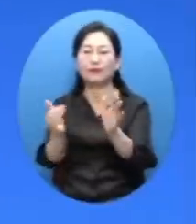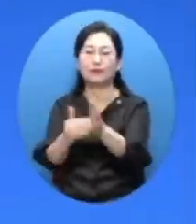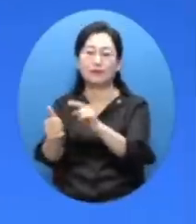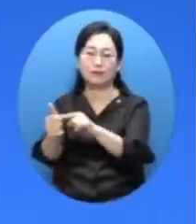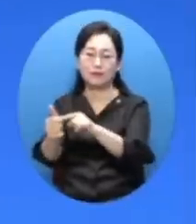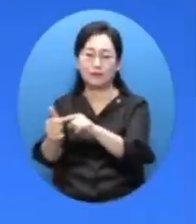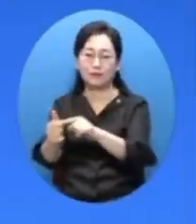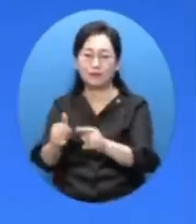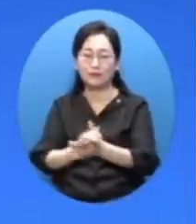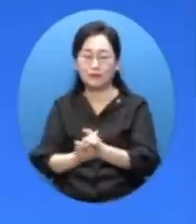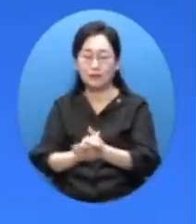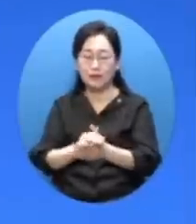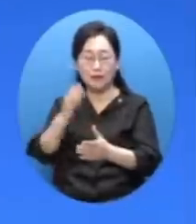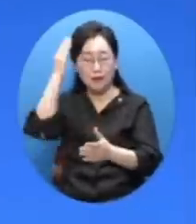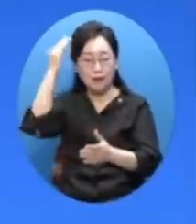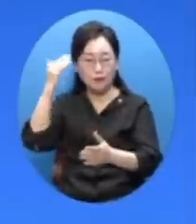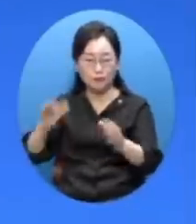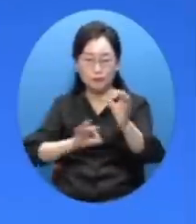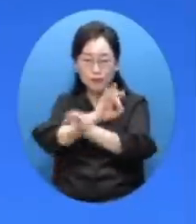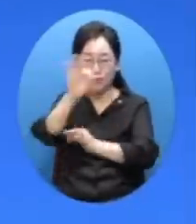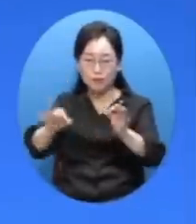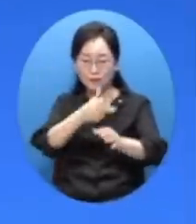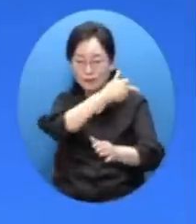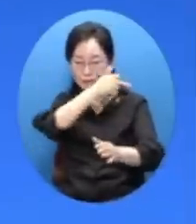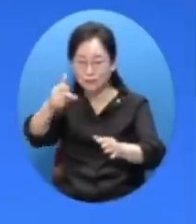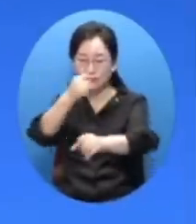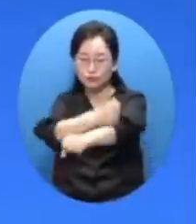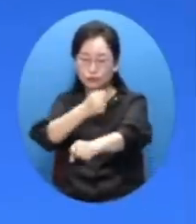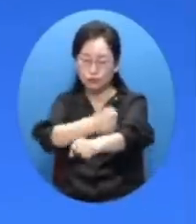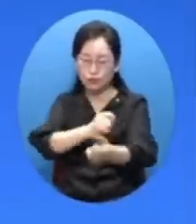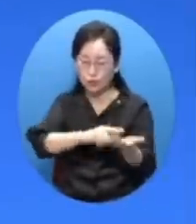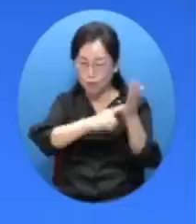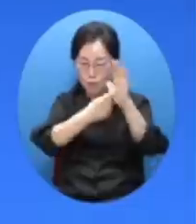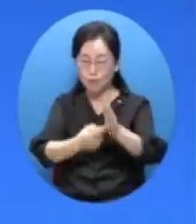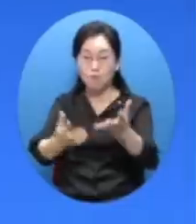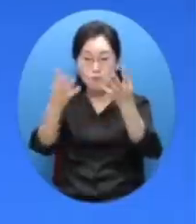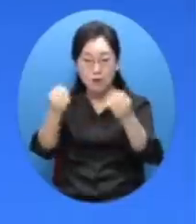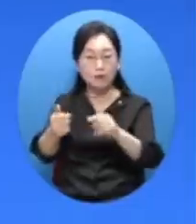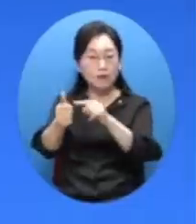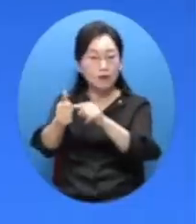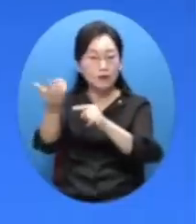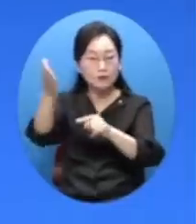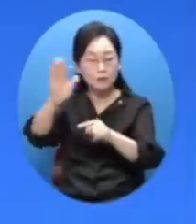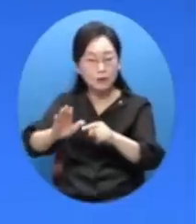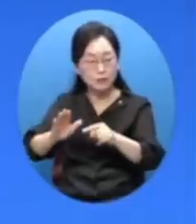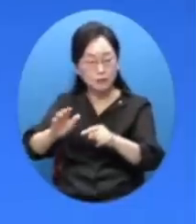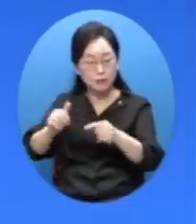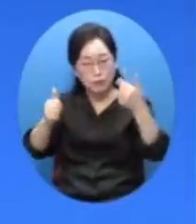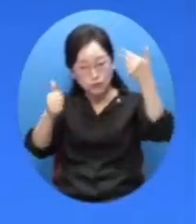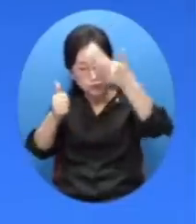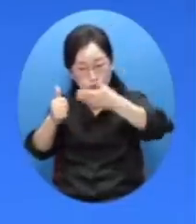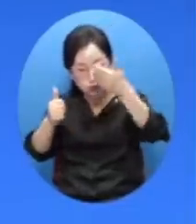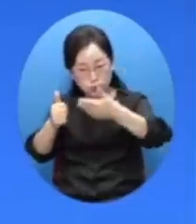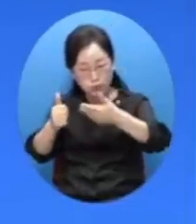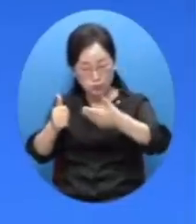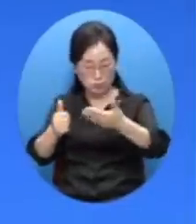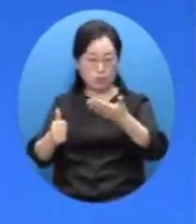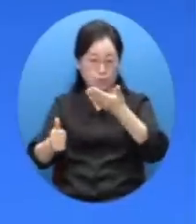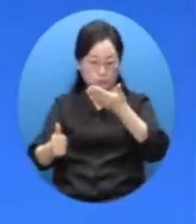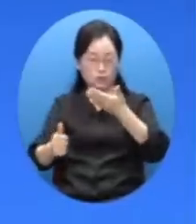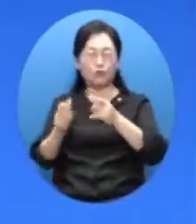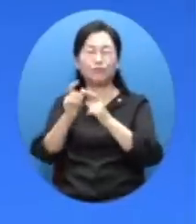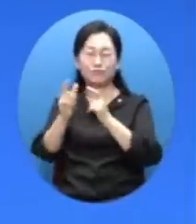그렇게 한국 경제에 큰 업적을 남긴 분도 이 질문에 대해서 고민한 것입니다.